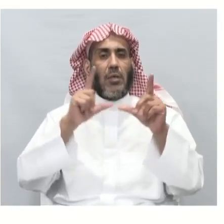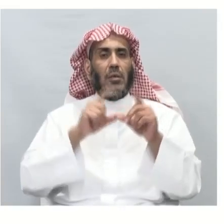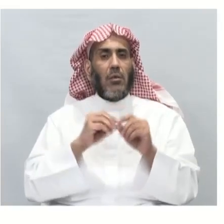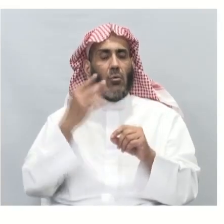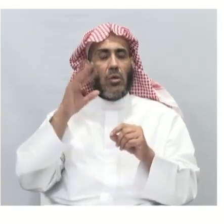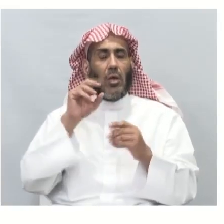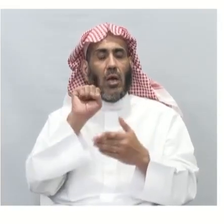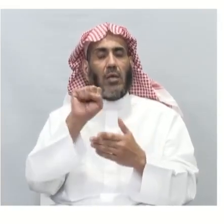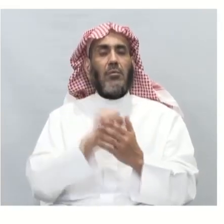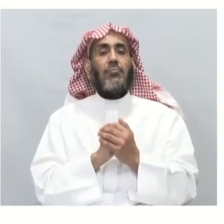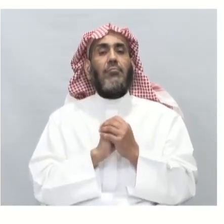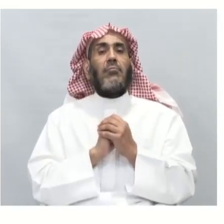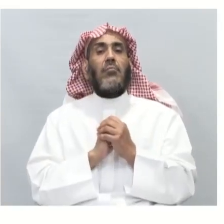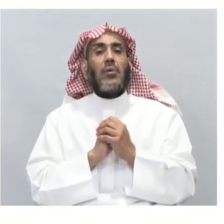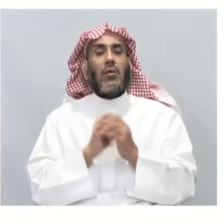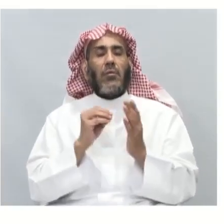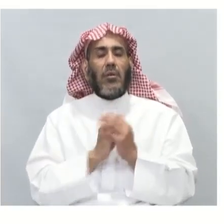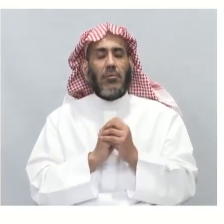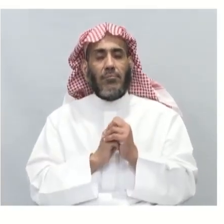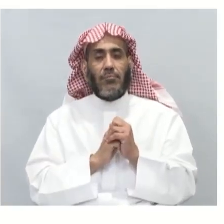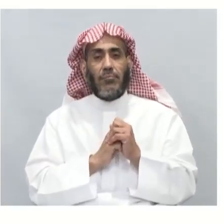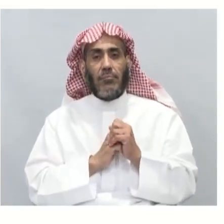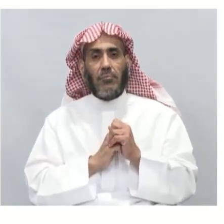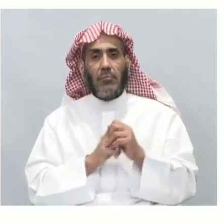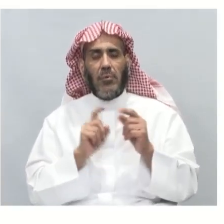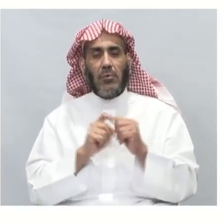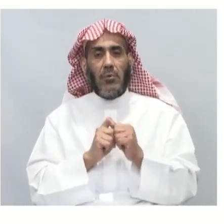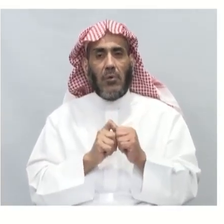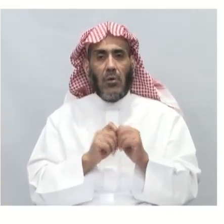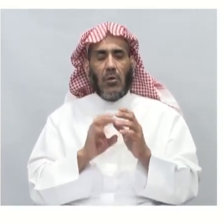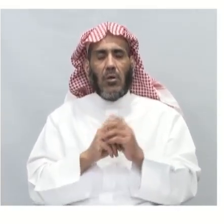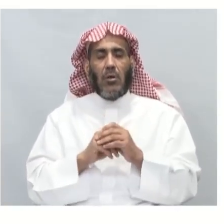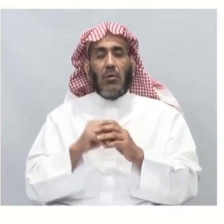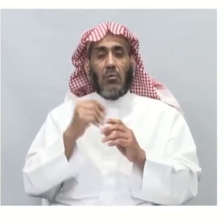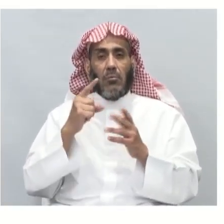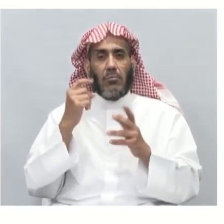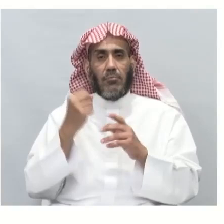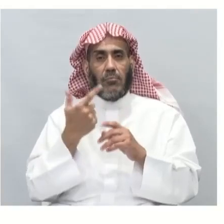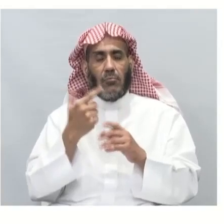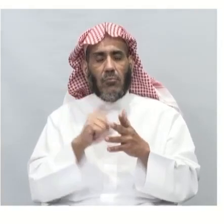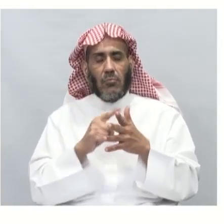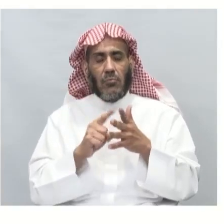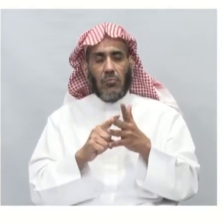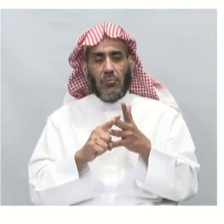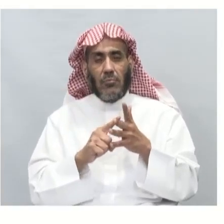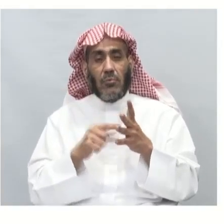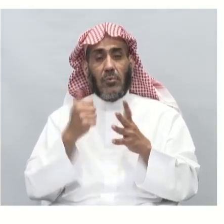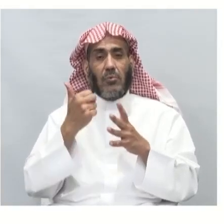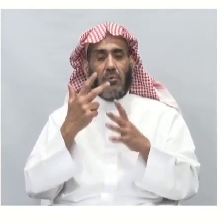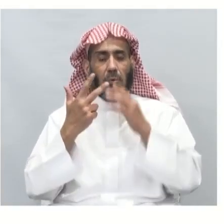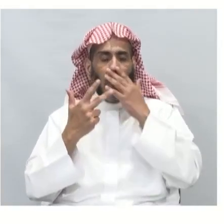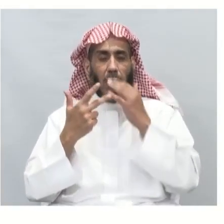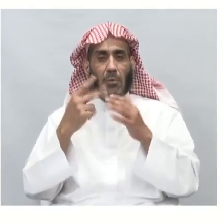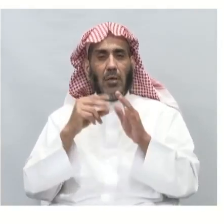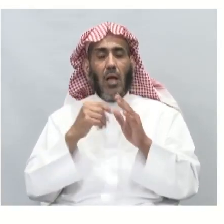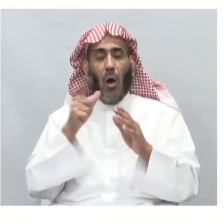وجهه نظرك في في ذلك اذا لدينا قرابه واحد 2 3 4 5 6 س الى